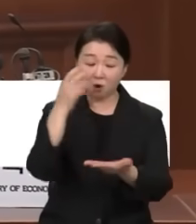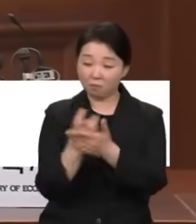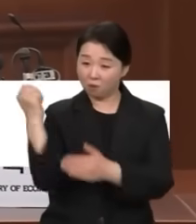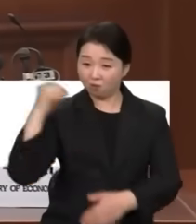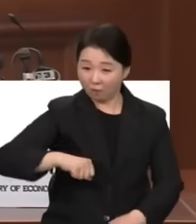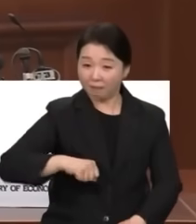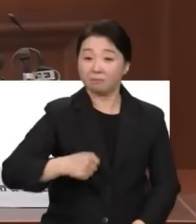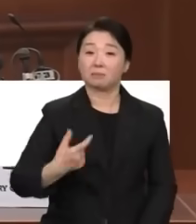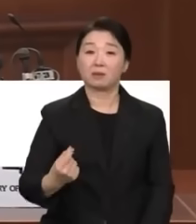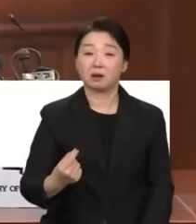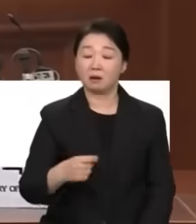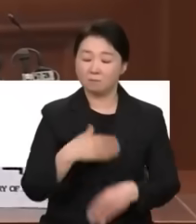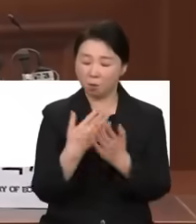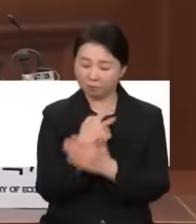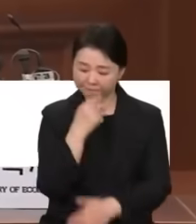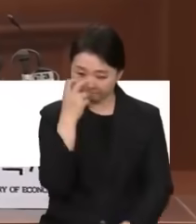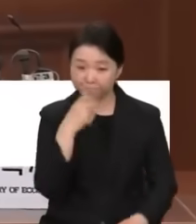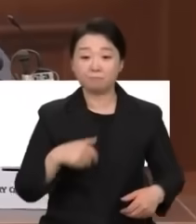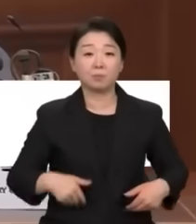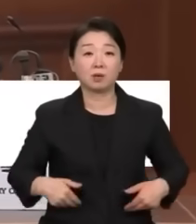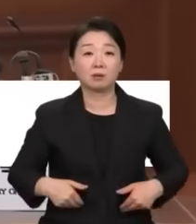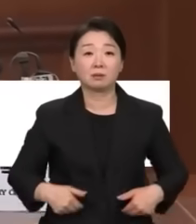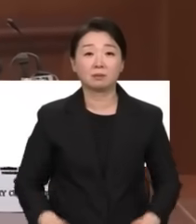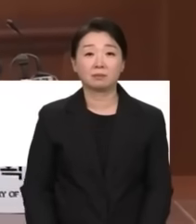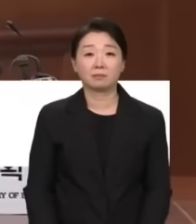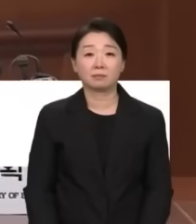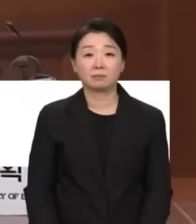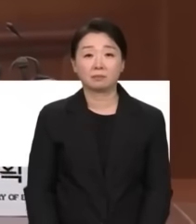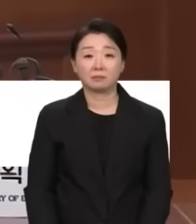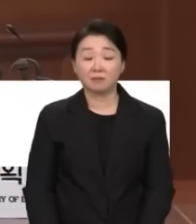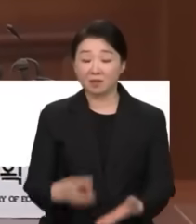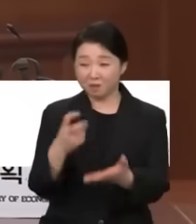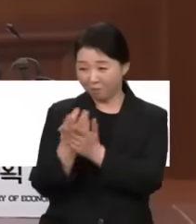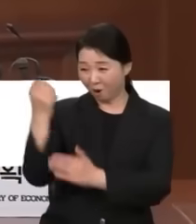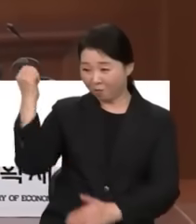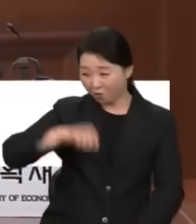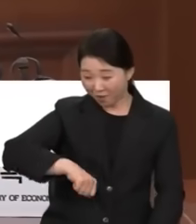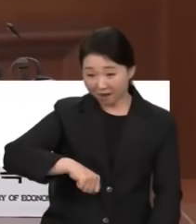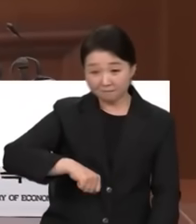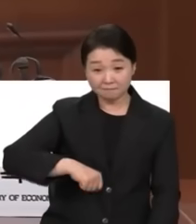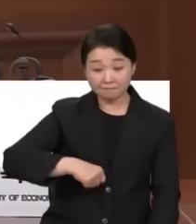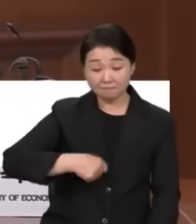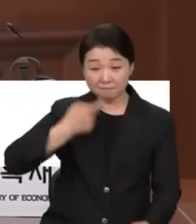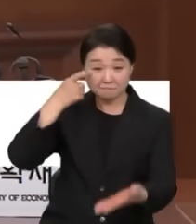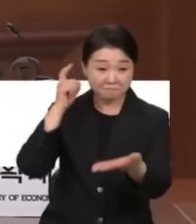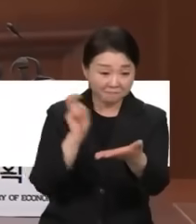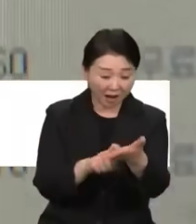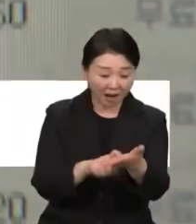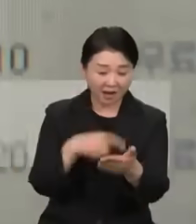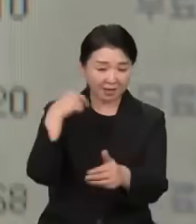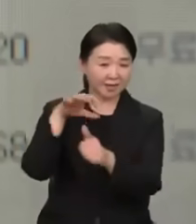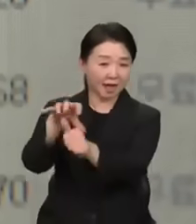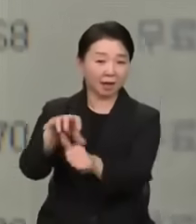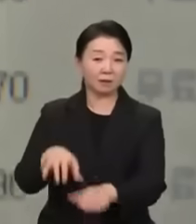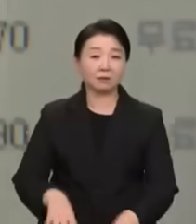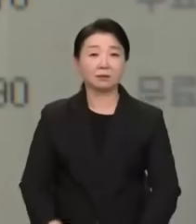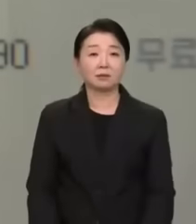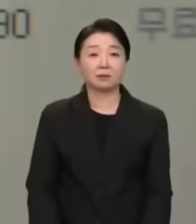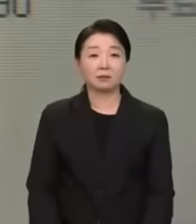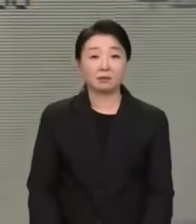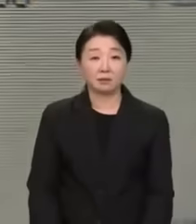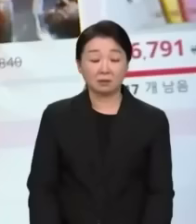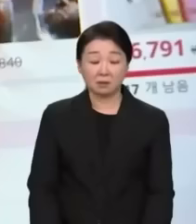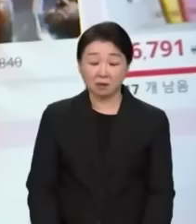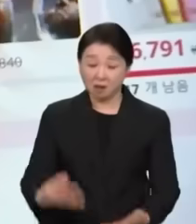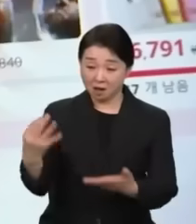대해 면밀히 들여다보고 법 위반 혐의 발견 시에 엄중 제재하는 등 매출 규모가